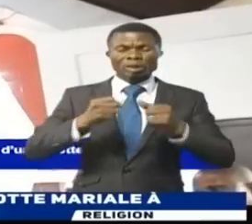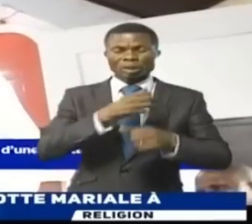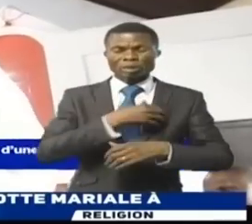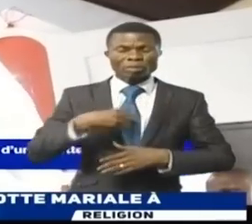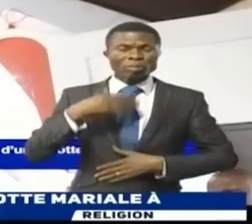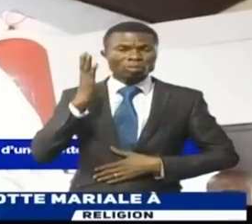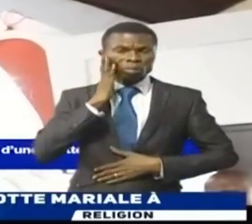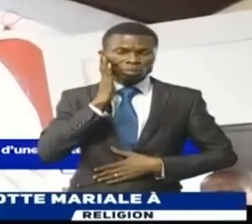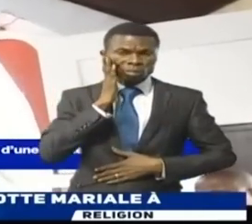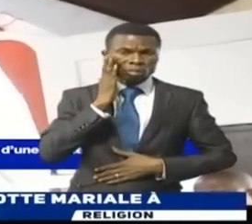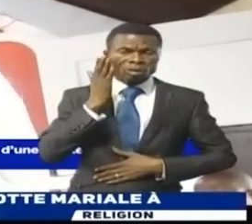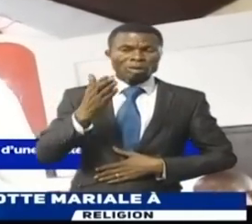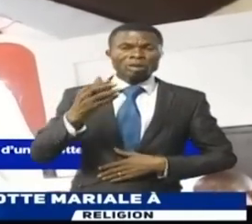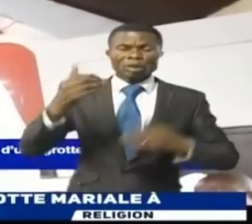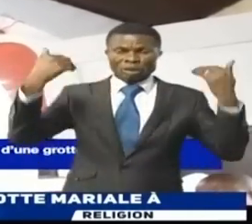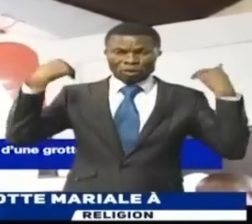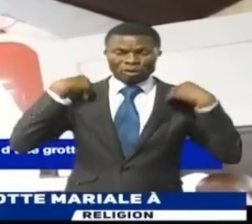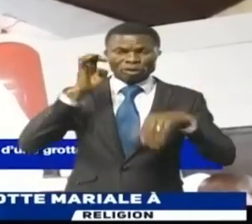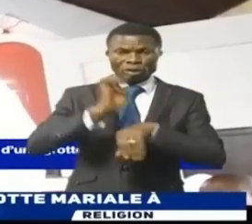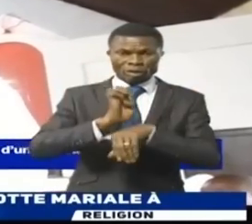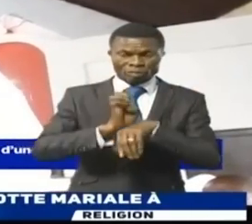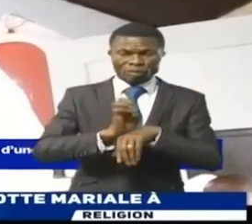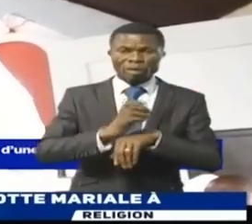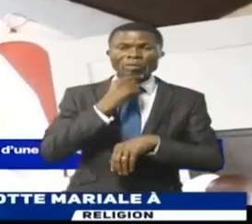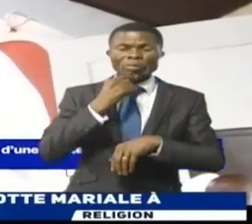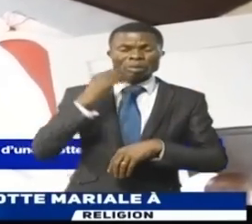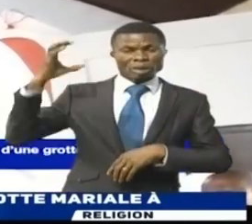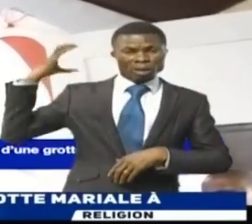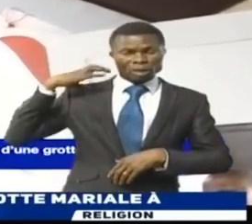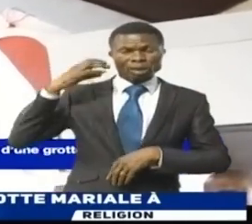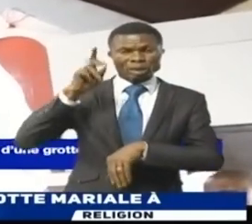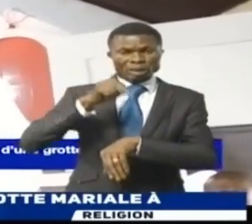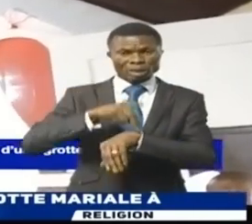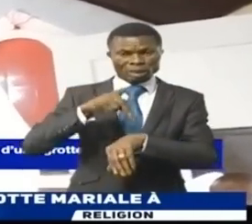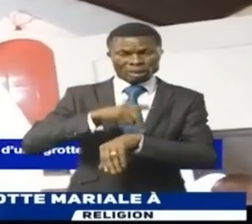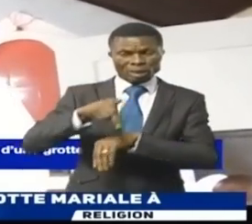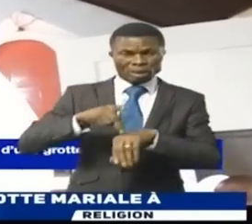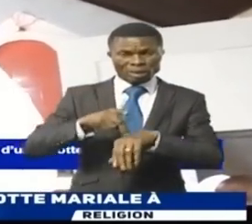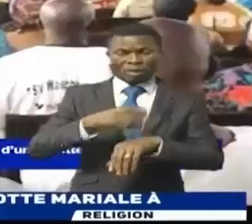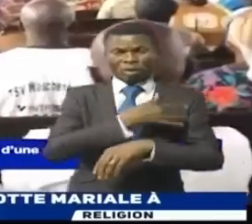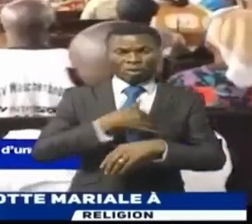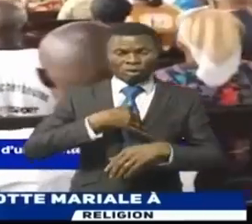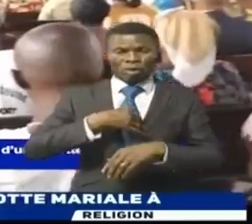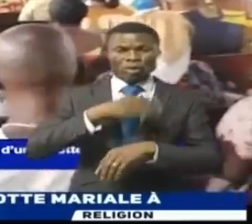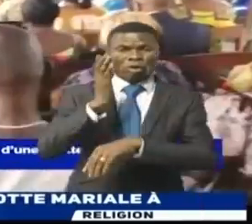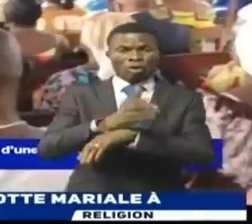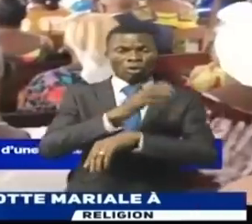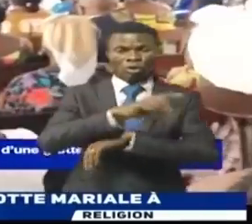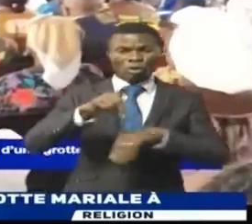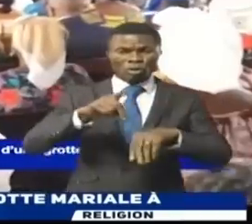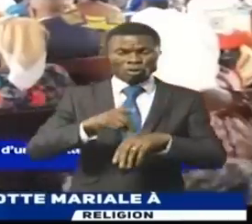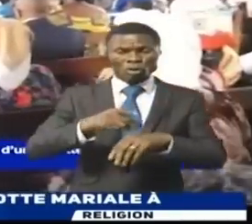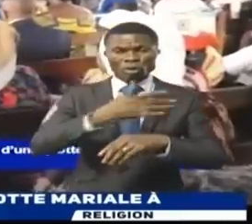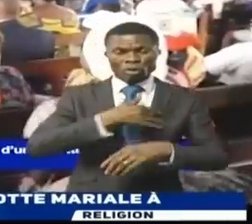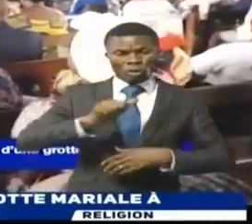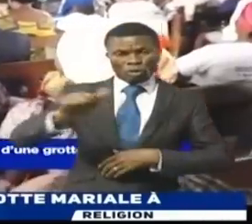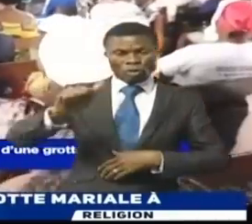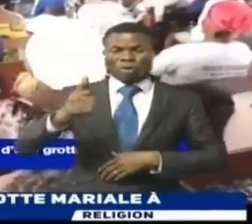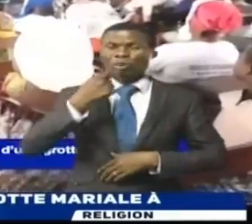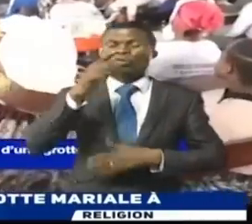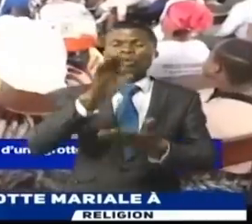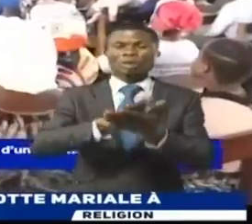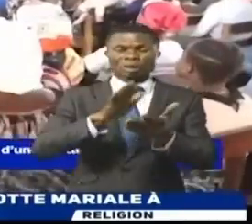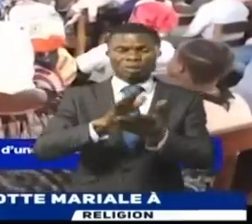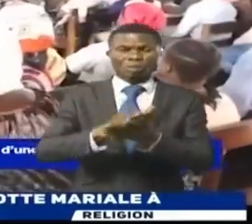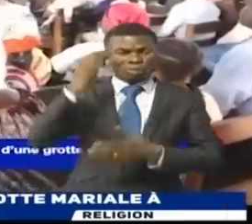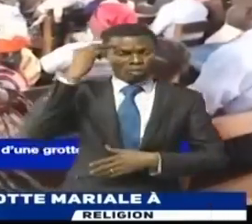Le père curé de Saint-Kiwanuka, Kevin Vomi, au nom du conseil paroissial et en son nom propre, a remercié